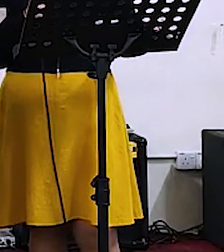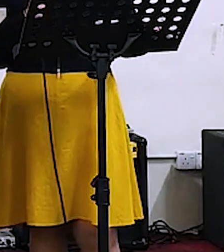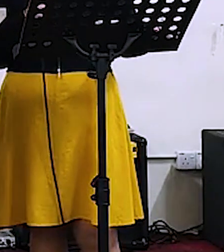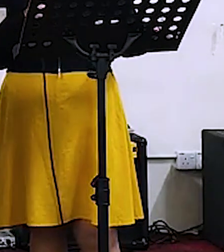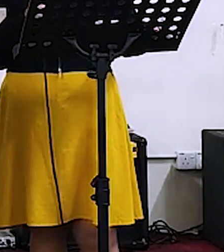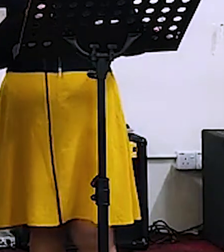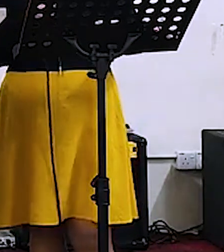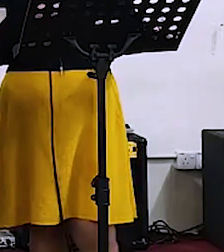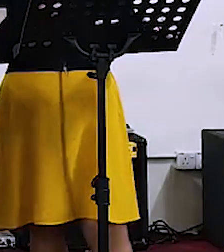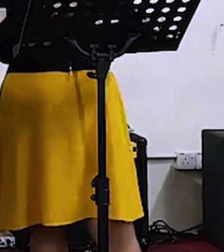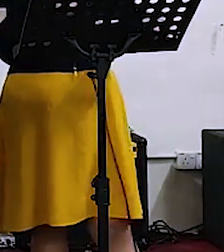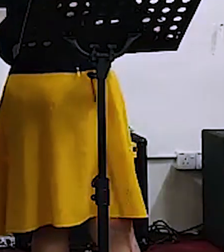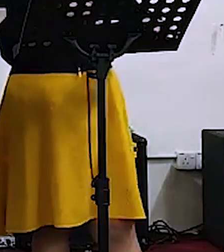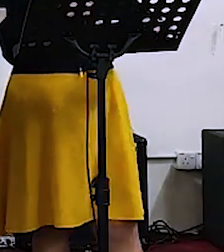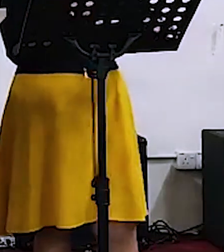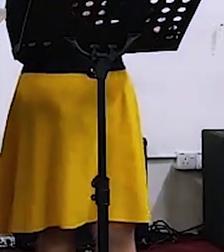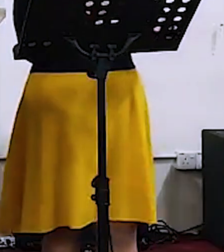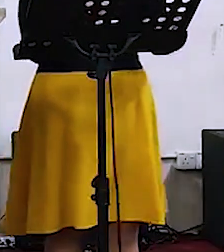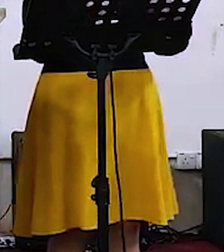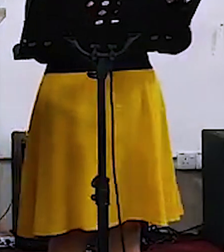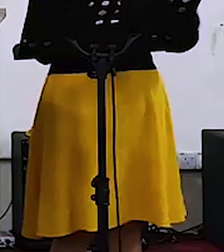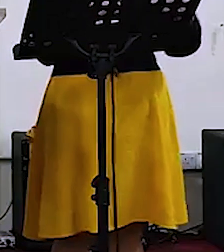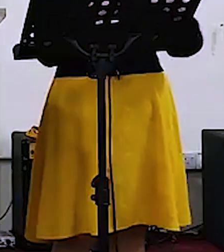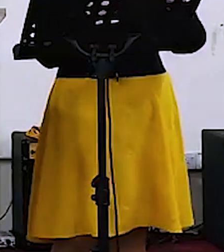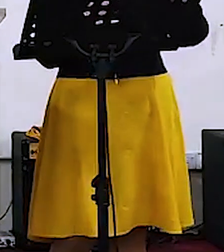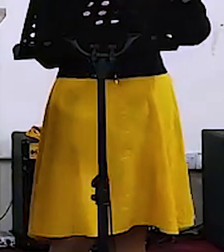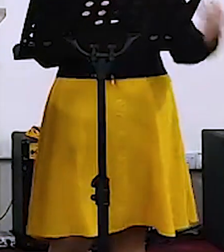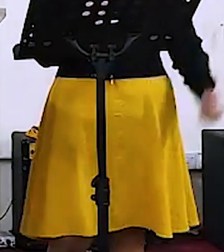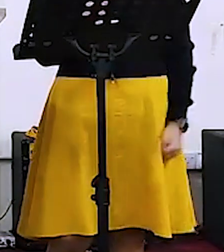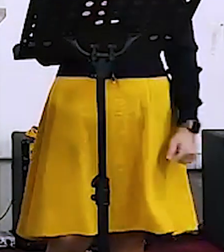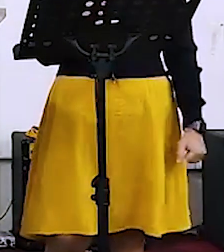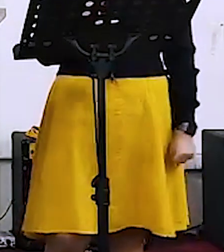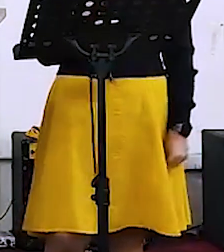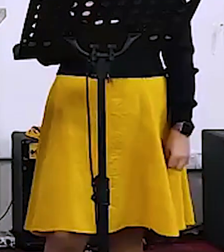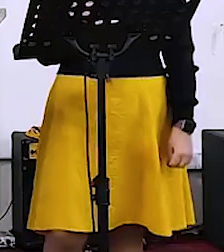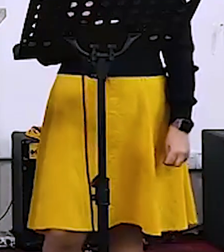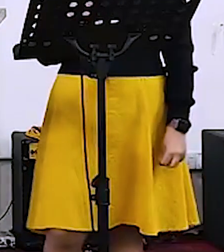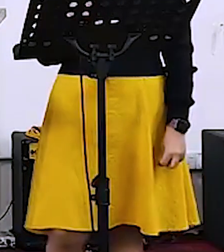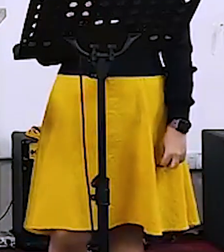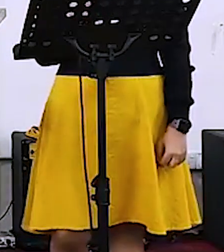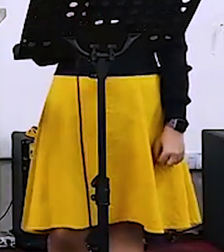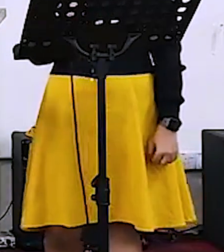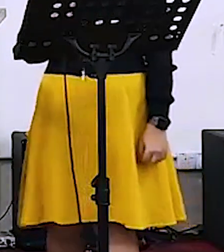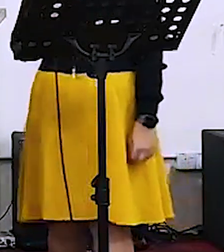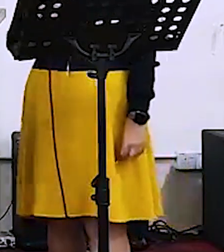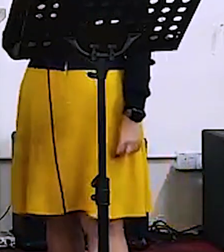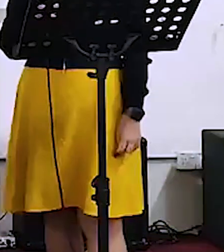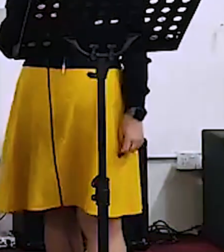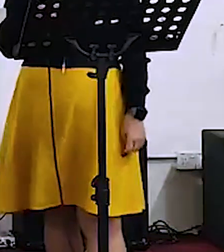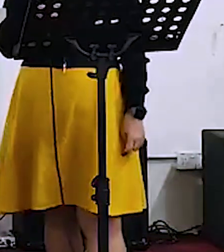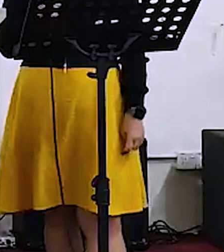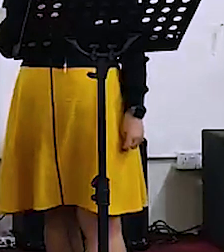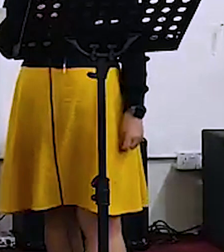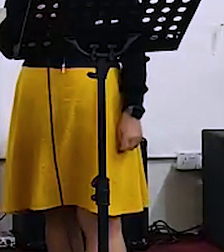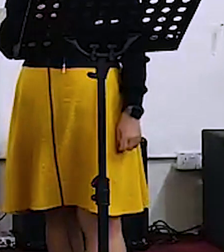of grace. 当我们来到神的殿中呢，我们是进入神的恩典之中。 As you come to the house of God Sunday after Sunday, you